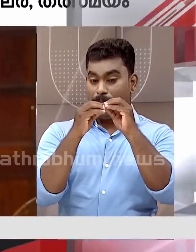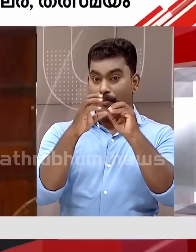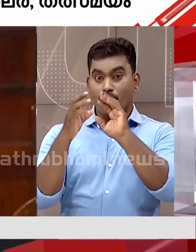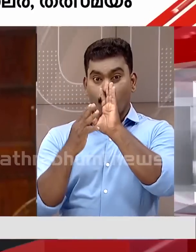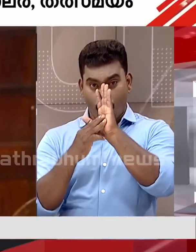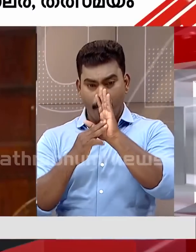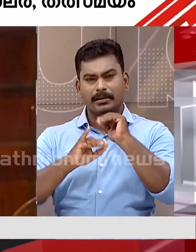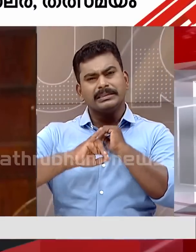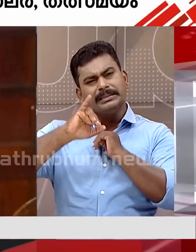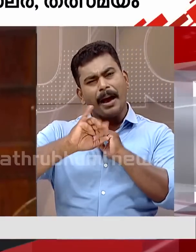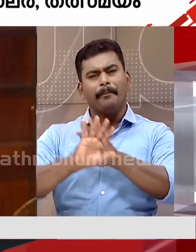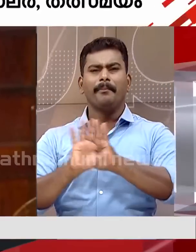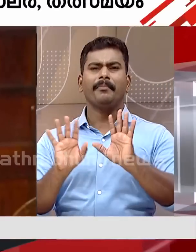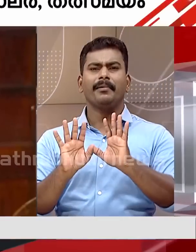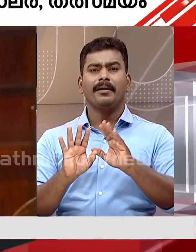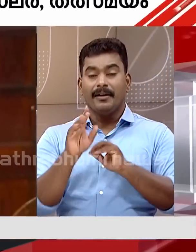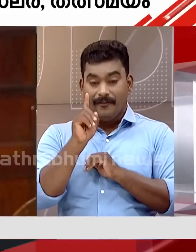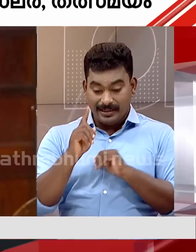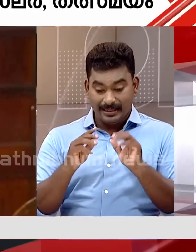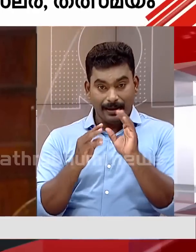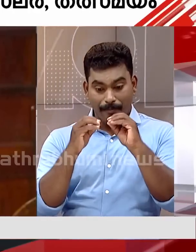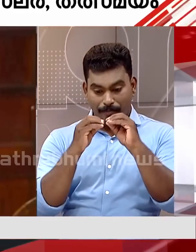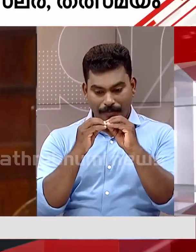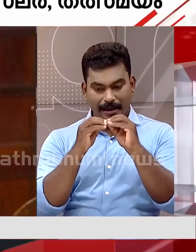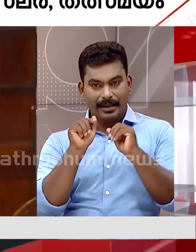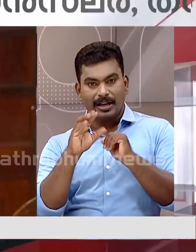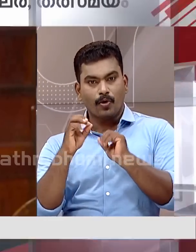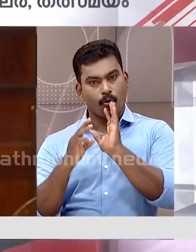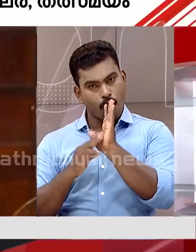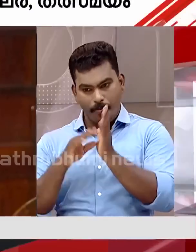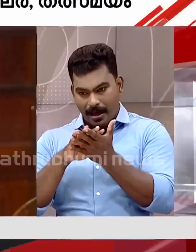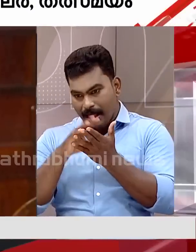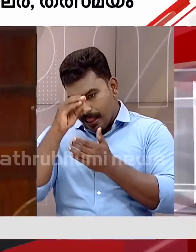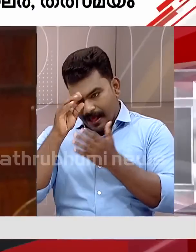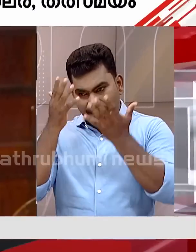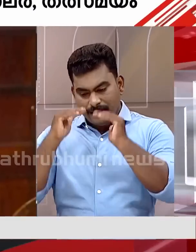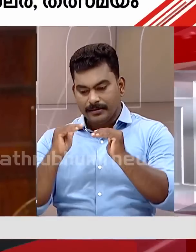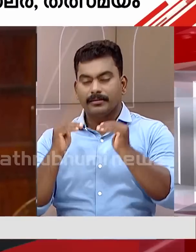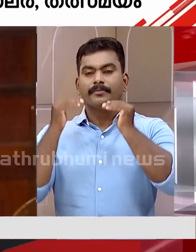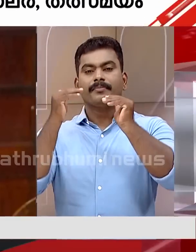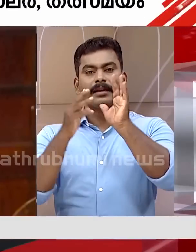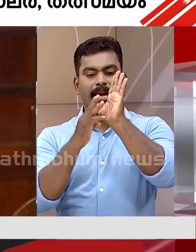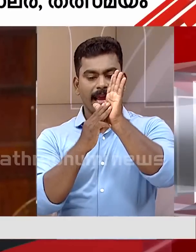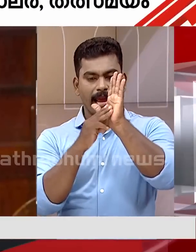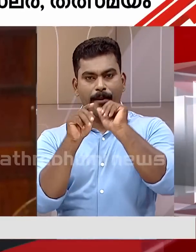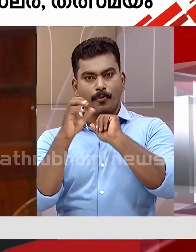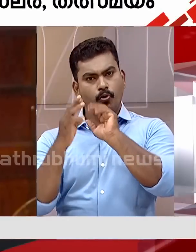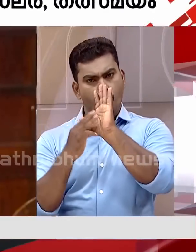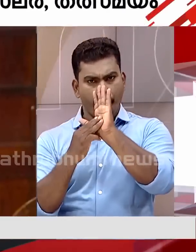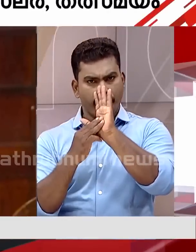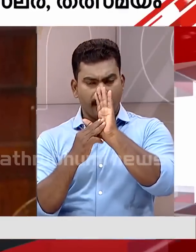MCOMന് പഠിപ്പിക്കുക, ജൂനിയർ ആയിരിക്കും BCOMന് പഠിപ്പിക്കുക. അപ്പം അതുകൊണ്ട് കോളേജ് അതീവ ഗുരുതരമായ വീഴ്ച